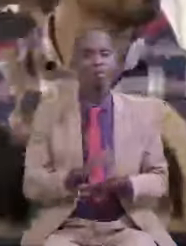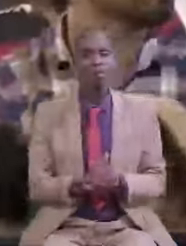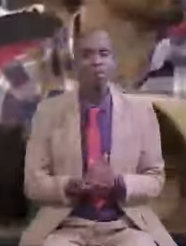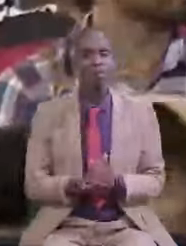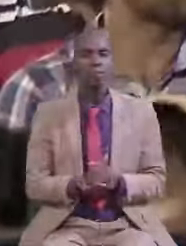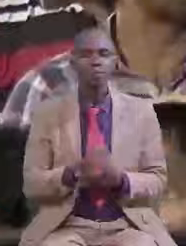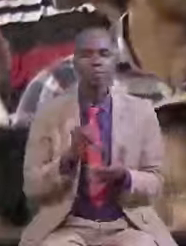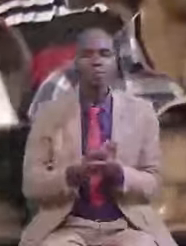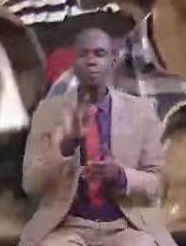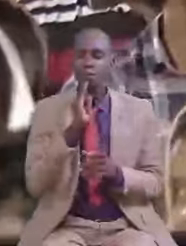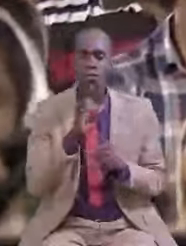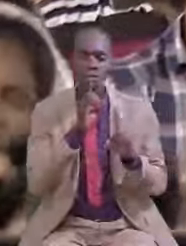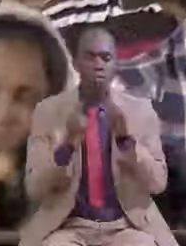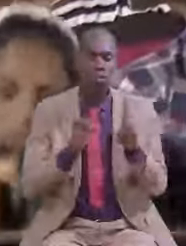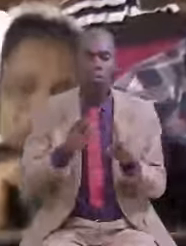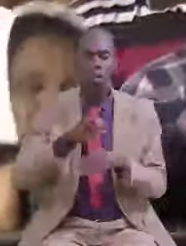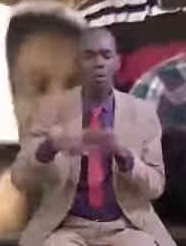Christ.